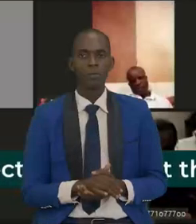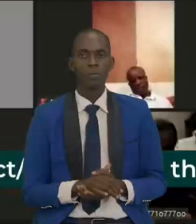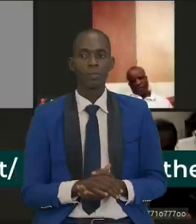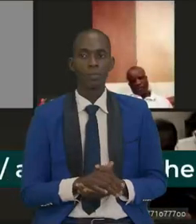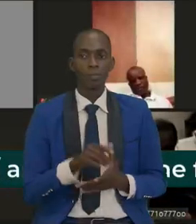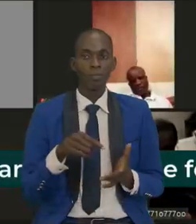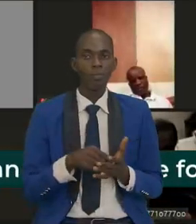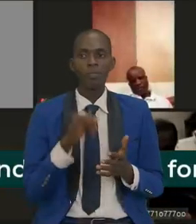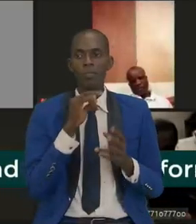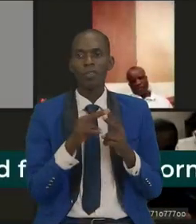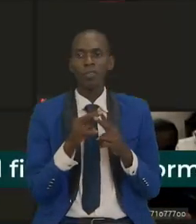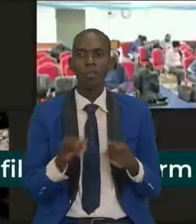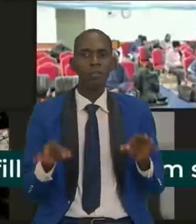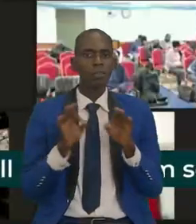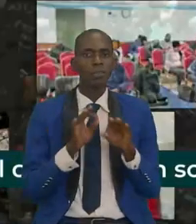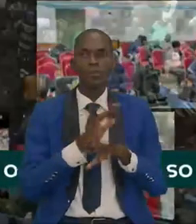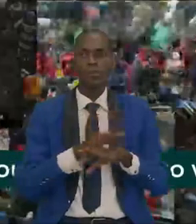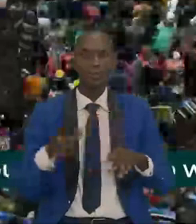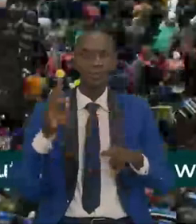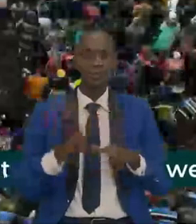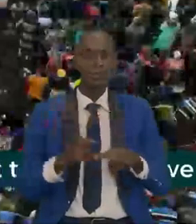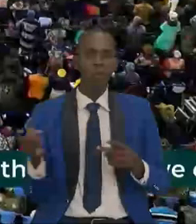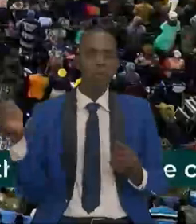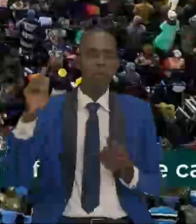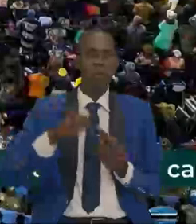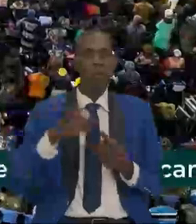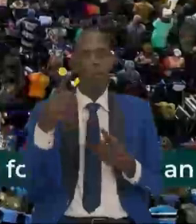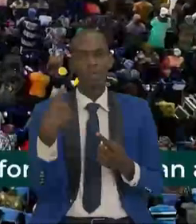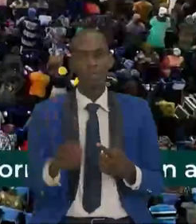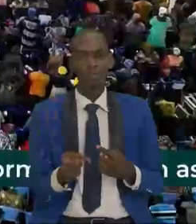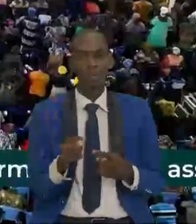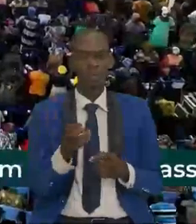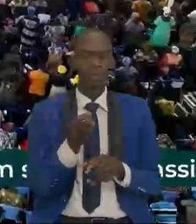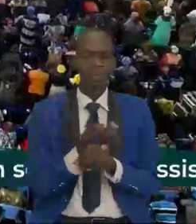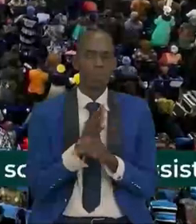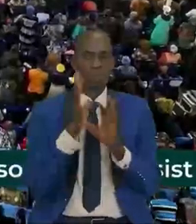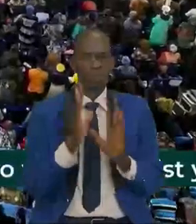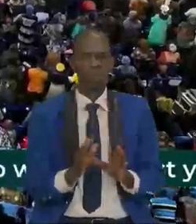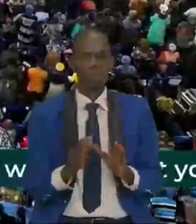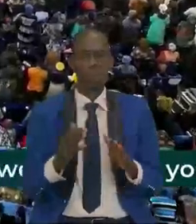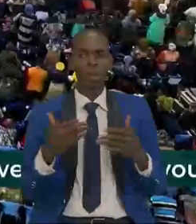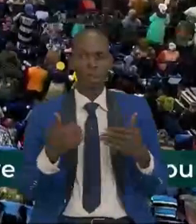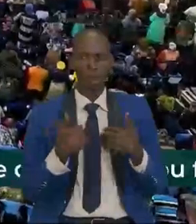vos noms et adresses, c'est très important.